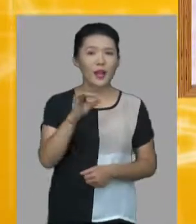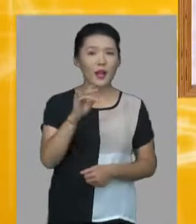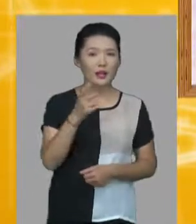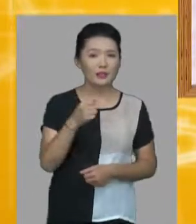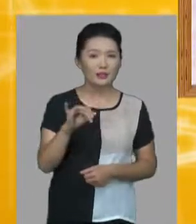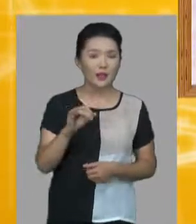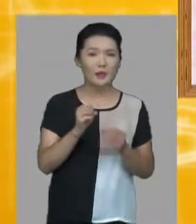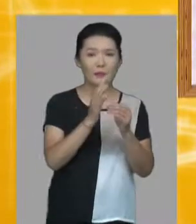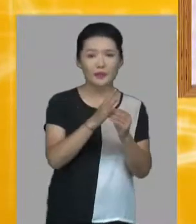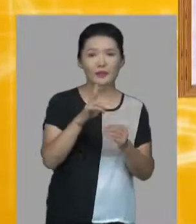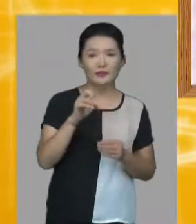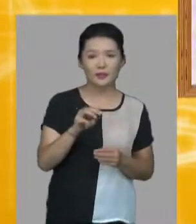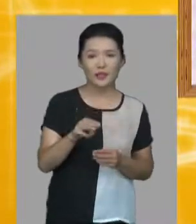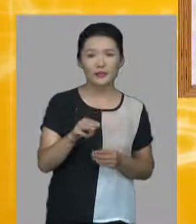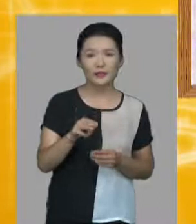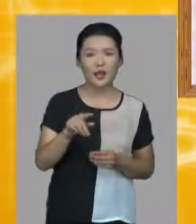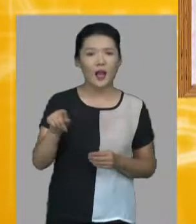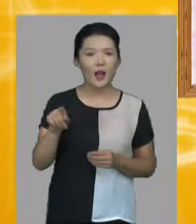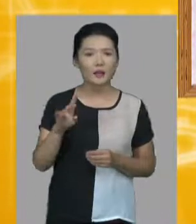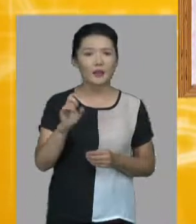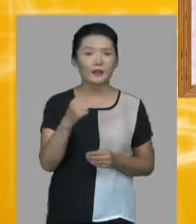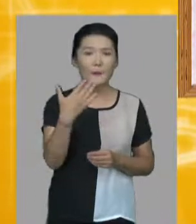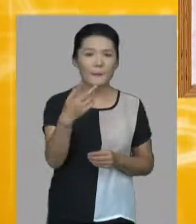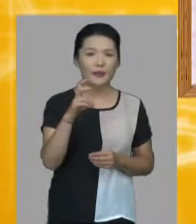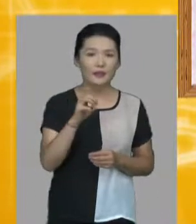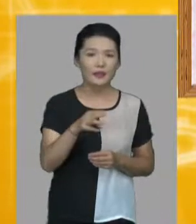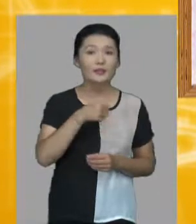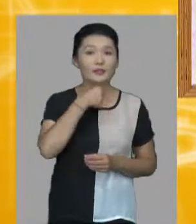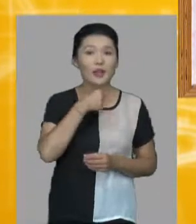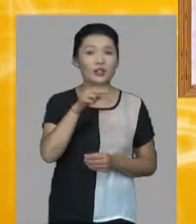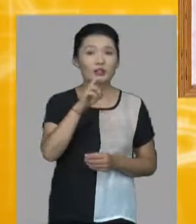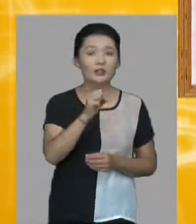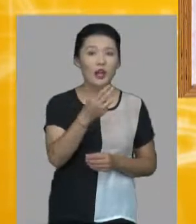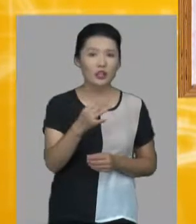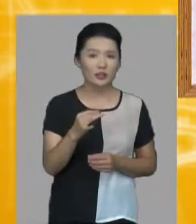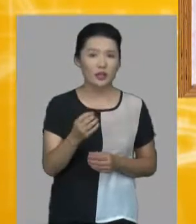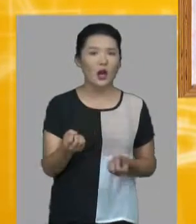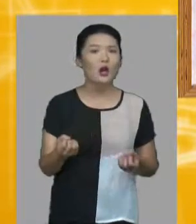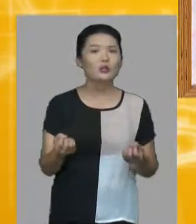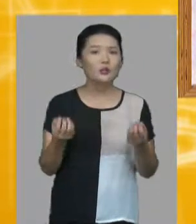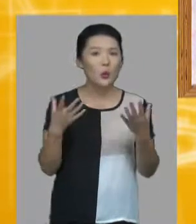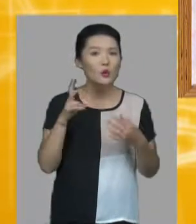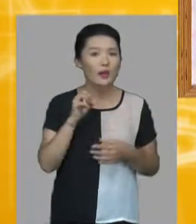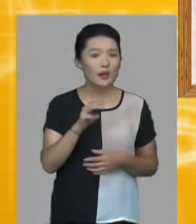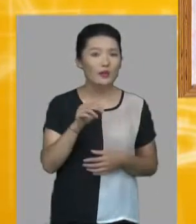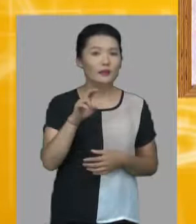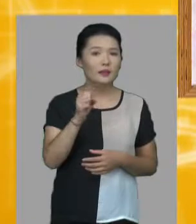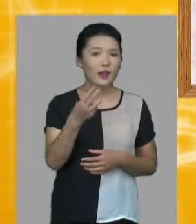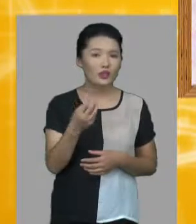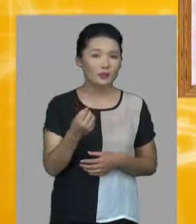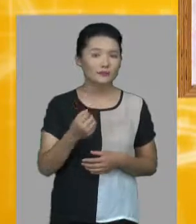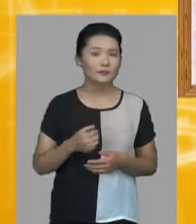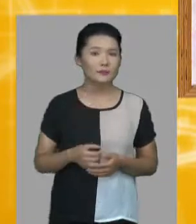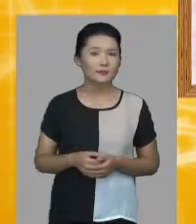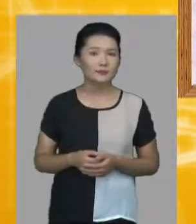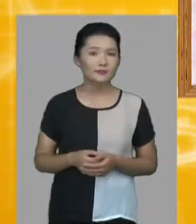Адинай 15 лет. Она на 5 лет старше Даши. Сколько лет Даше?